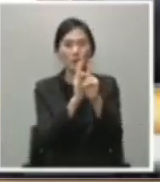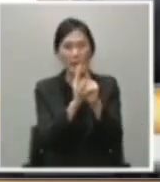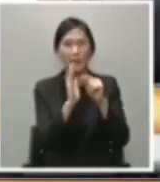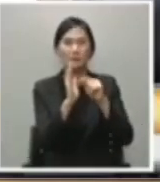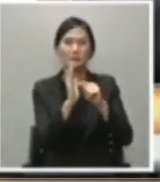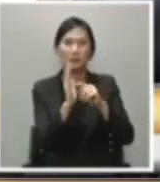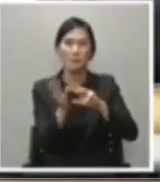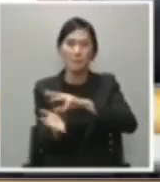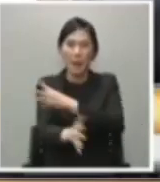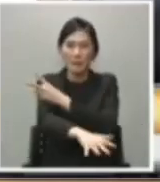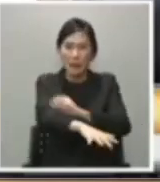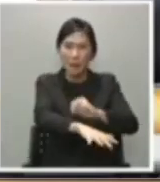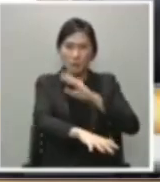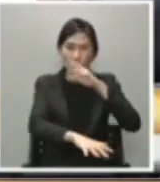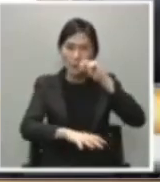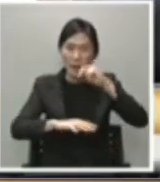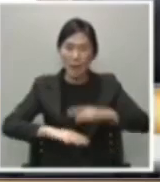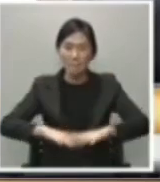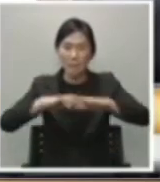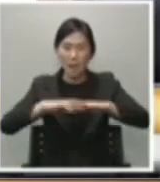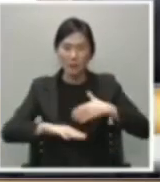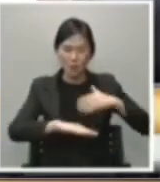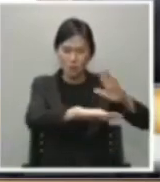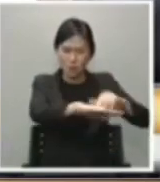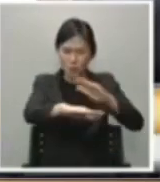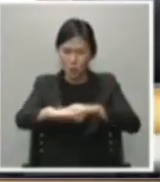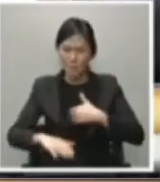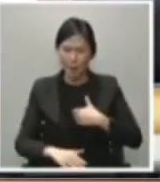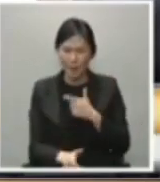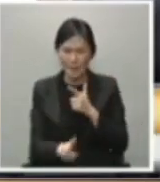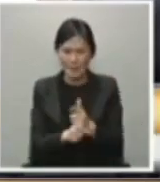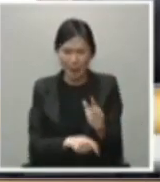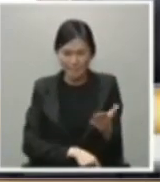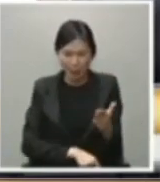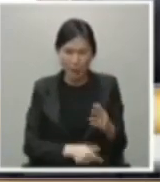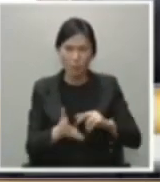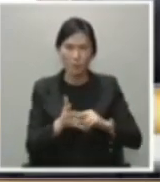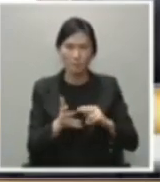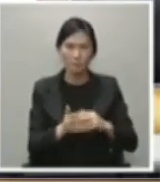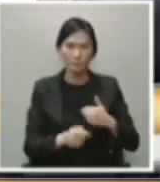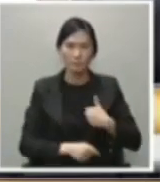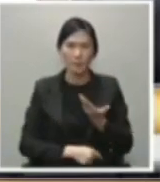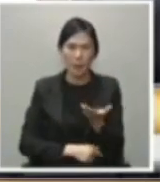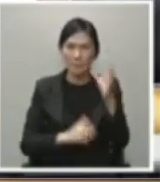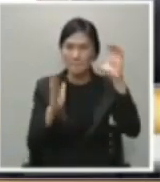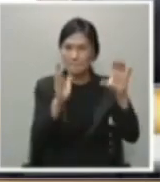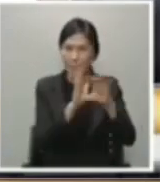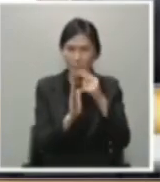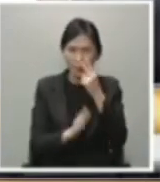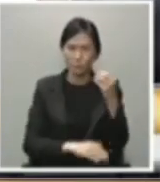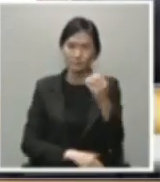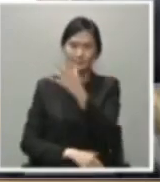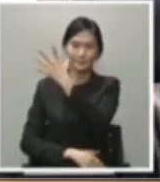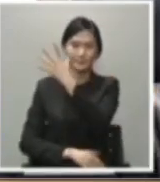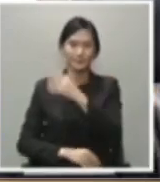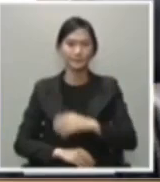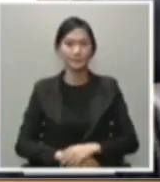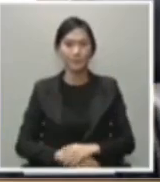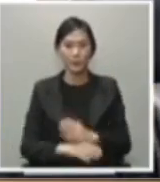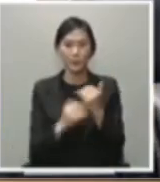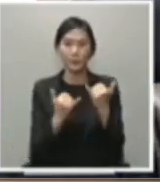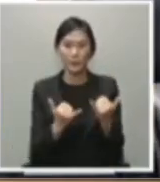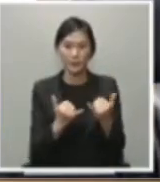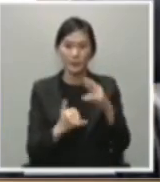เมื่อน้ำเยอะๆท่านก็ชวนไปเลี้ยงปลาครับอยากจะฝากครับขอรูปครับท่านวันนี้ครับท่านประธานครับ